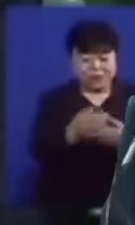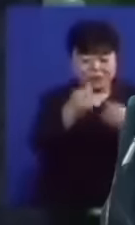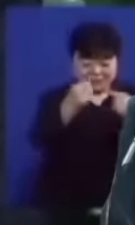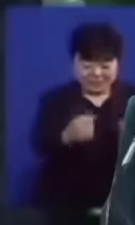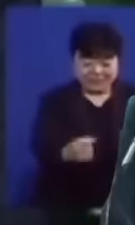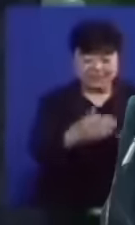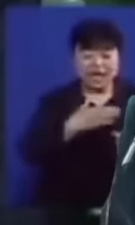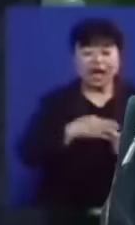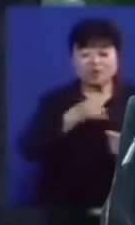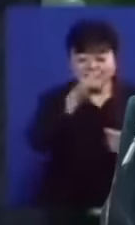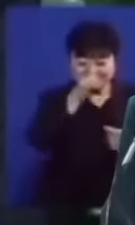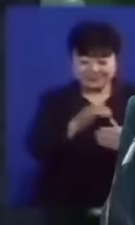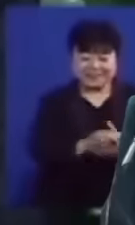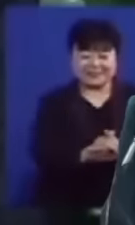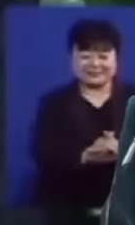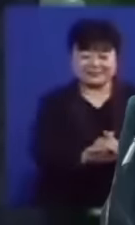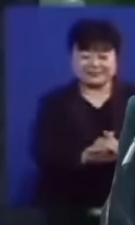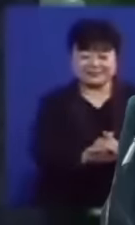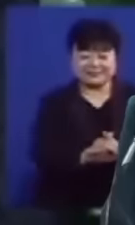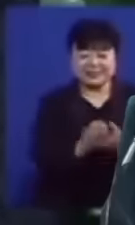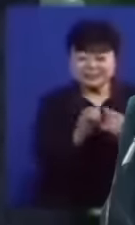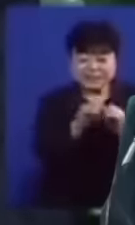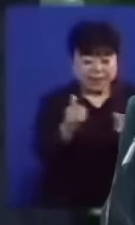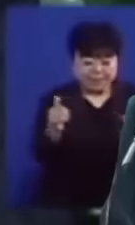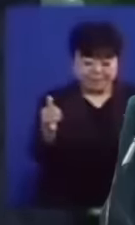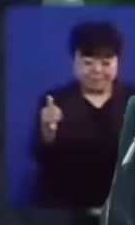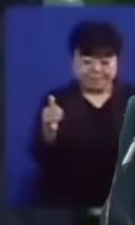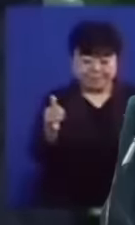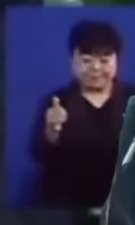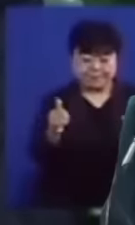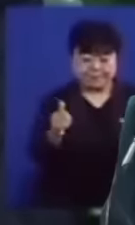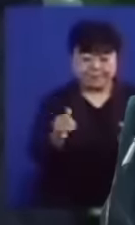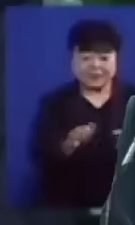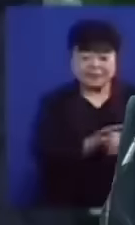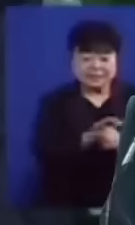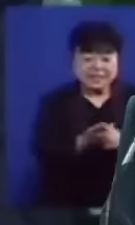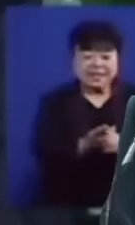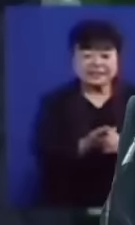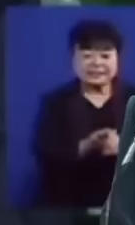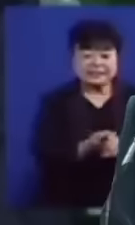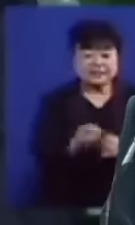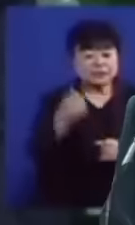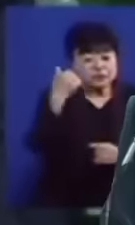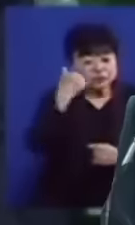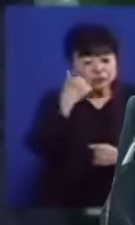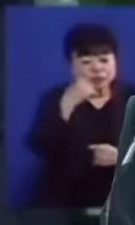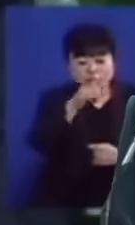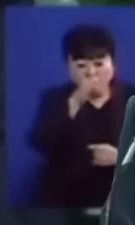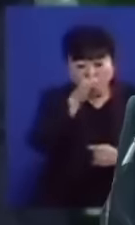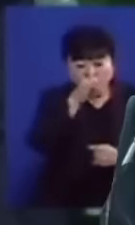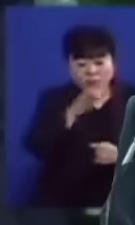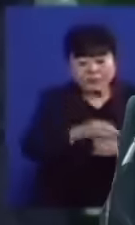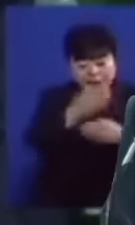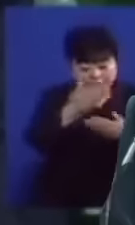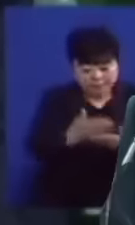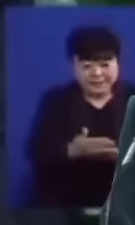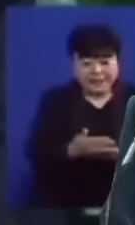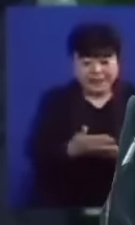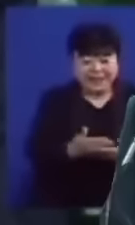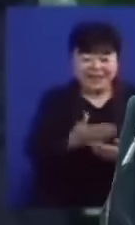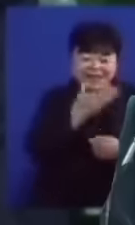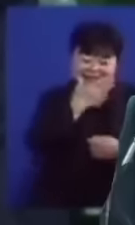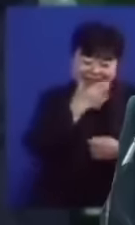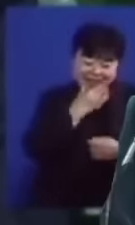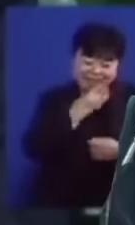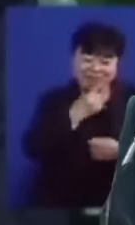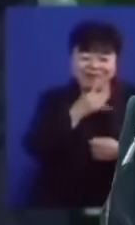것을 알고 있습니다. 사람은 사랑할 대상이 있고 사랑을 받아야 행복하게